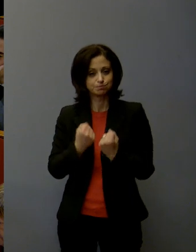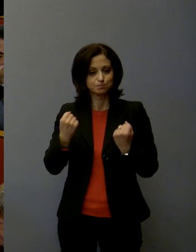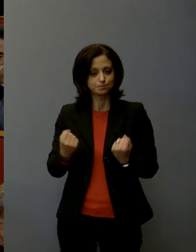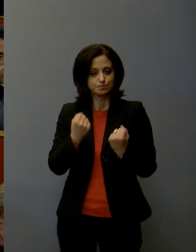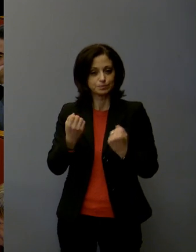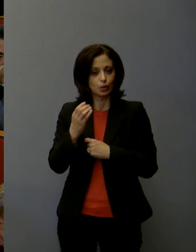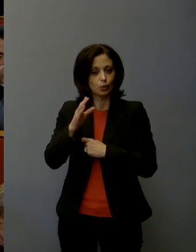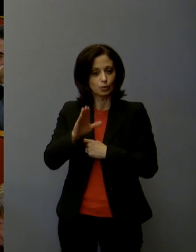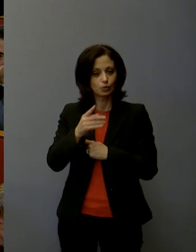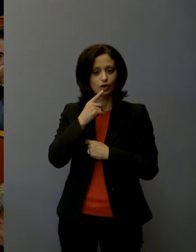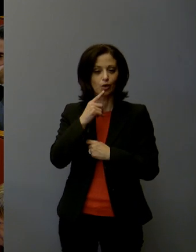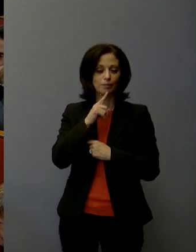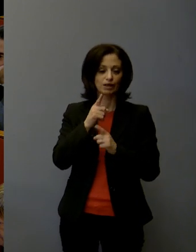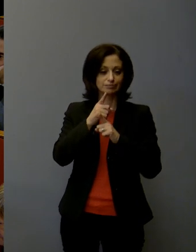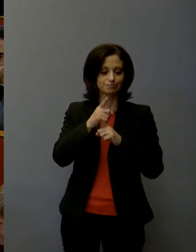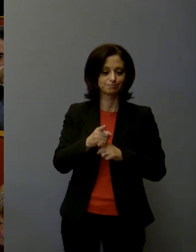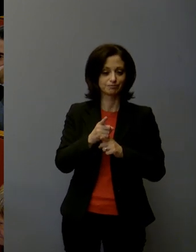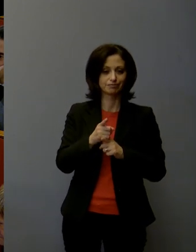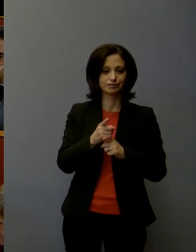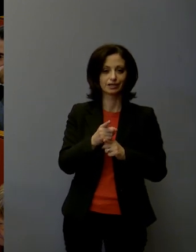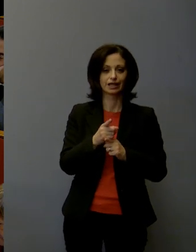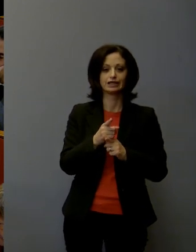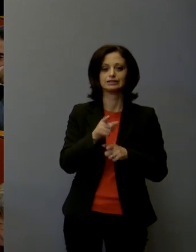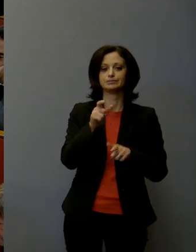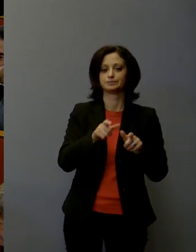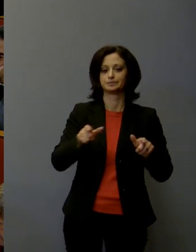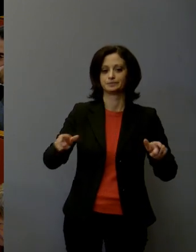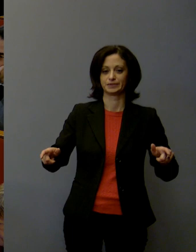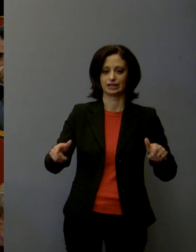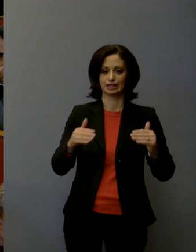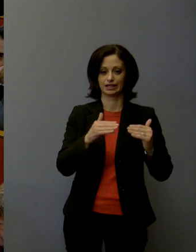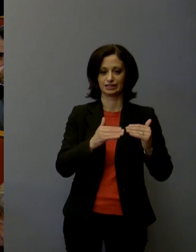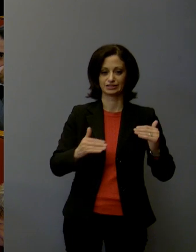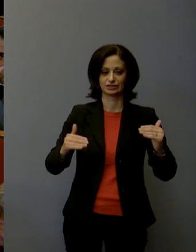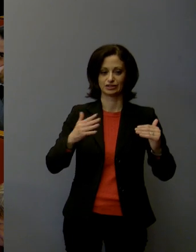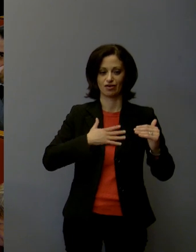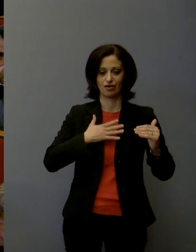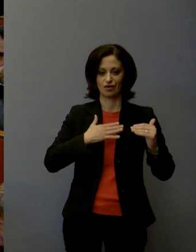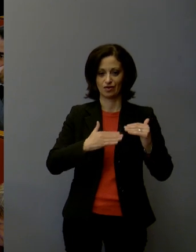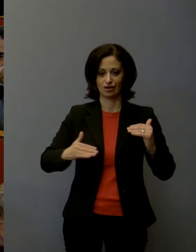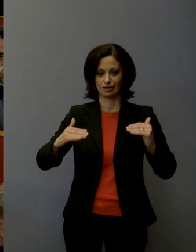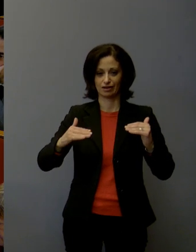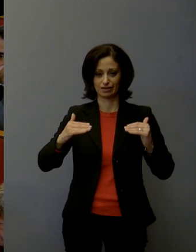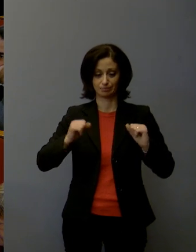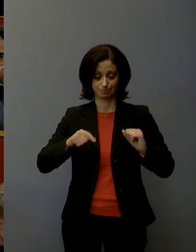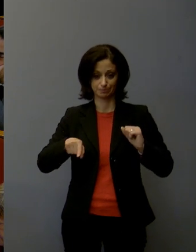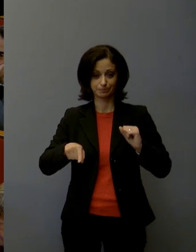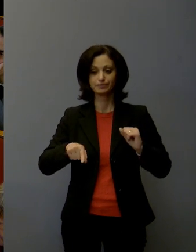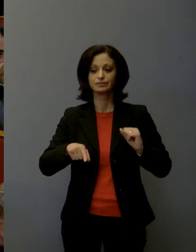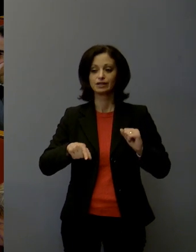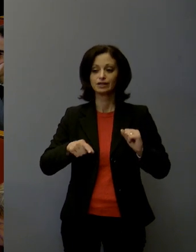alle diverse fasce come dire che abitano la città uno degli esempi parlando per esempio dei